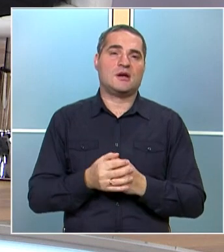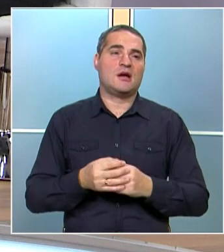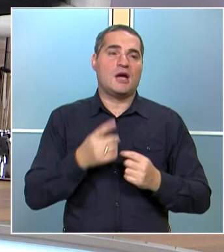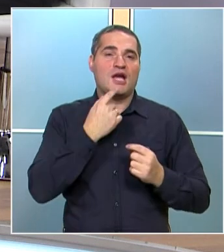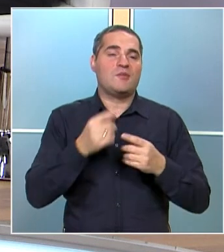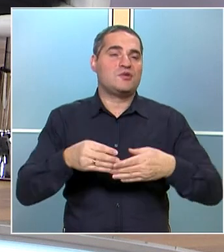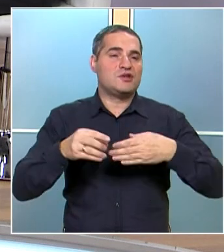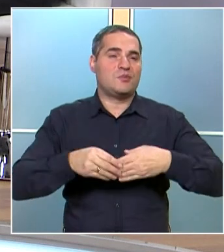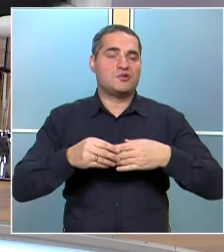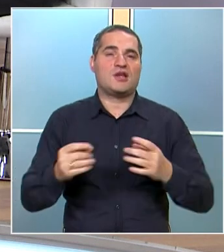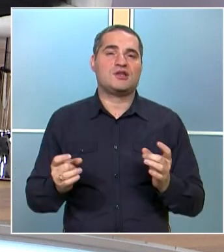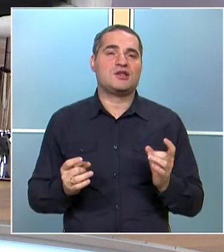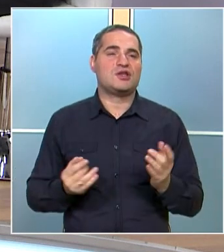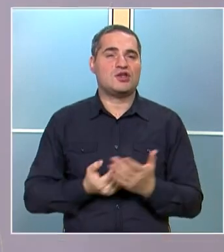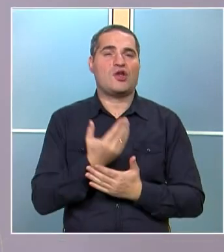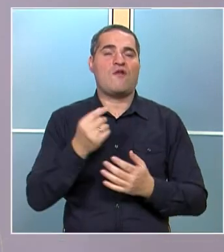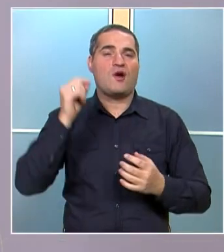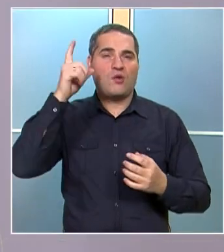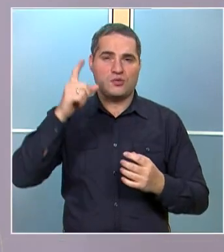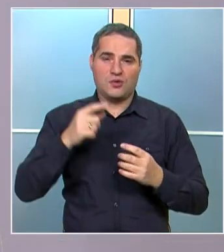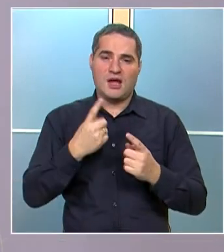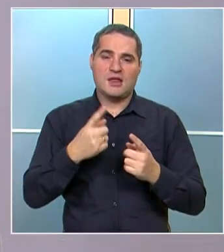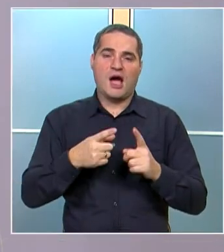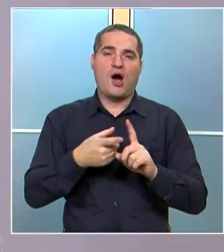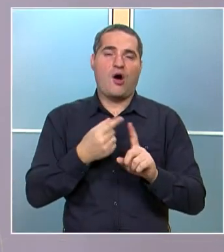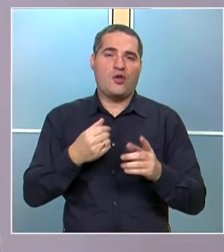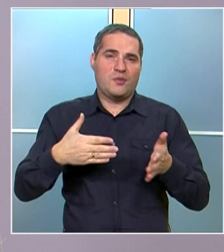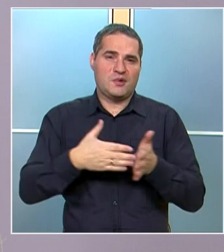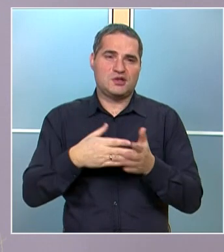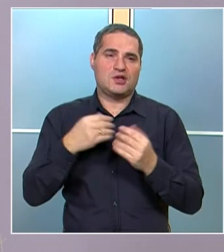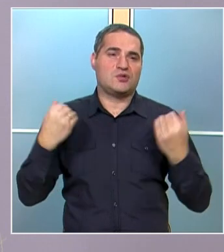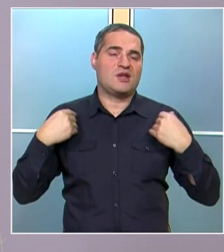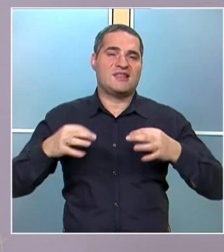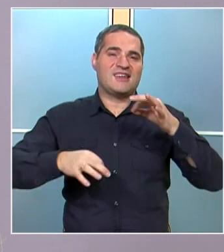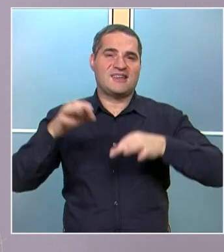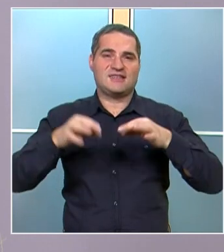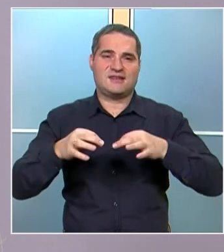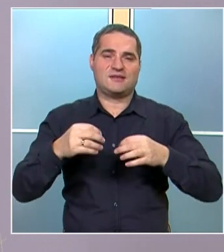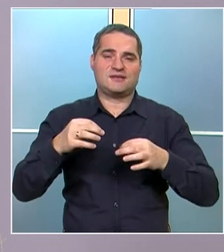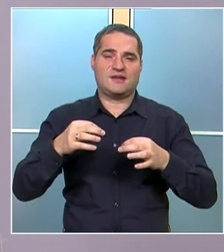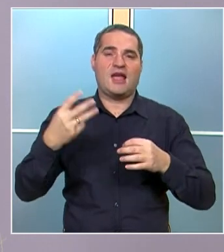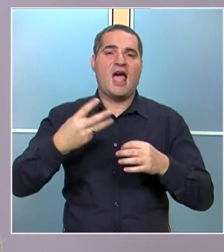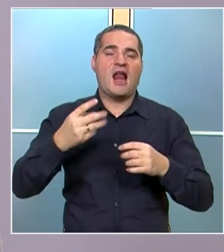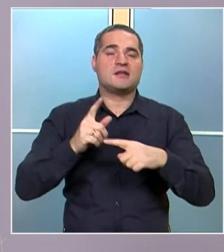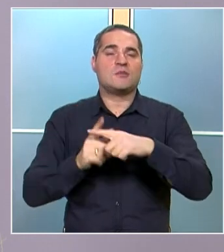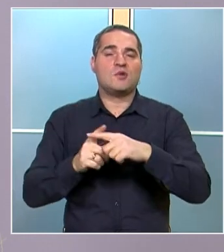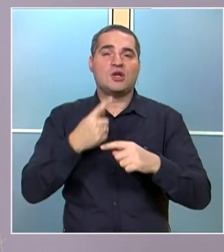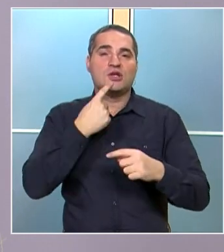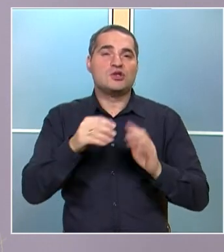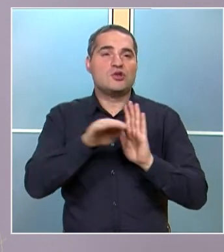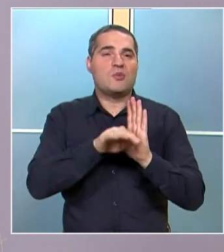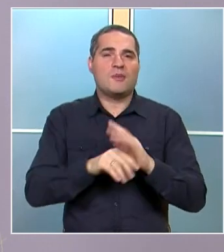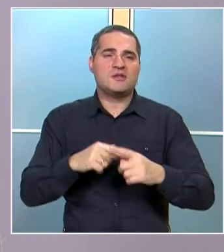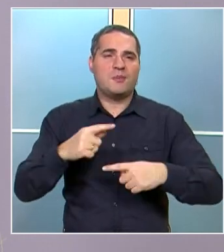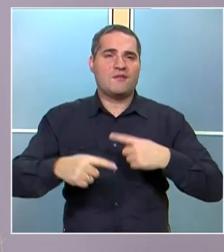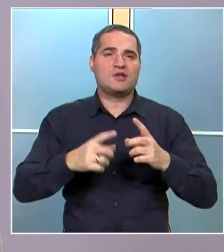Запознанството с нова култура и различни места е и една от причините студентите да кандидатстват по Еразъм Плюс. Защо програмата се превръща